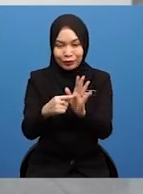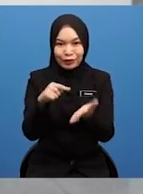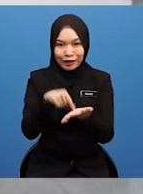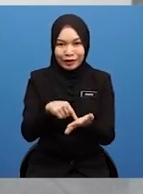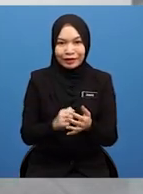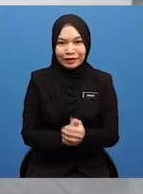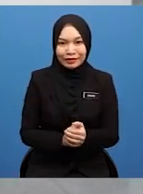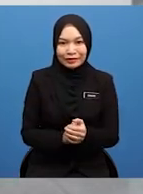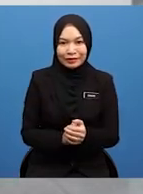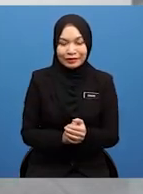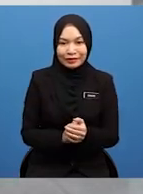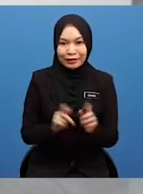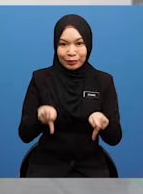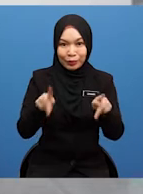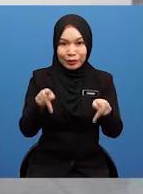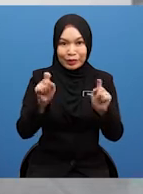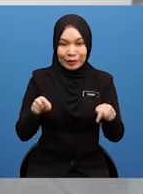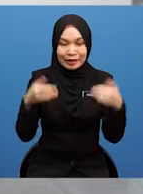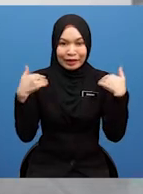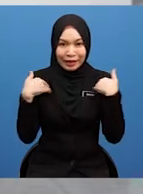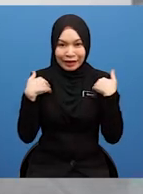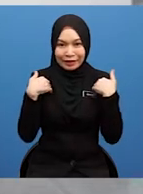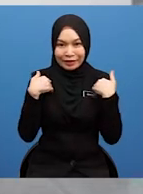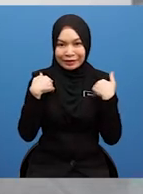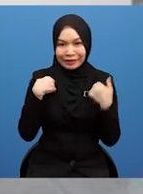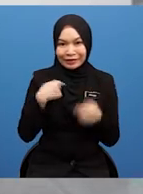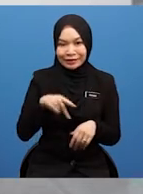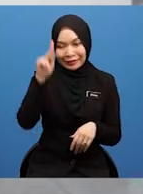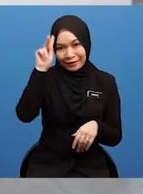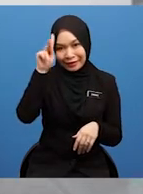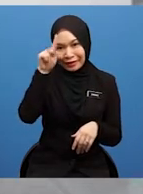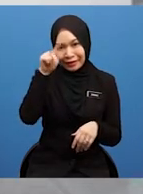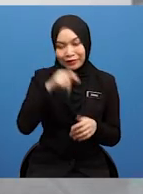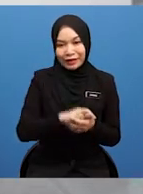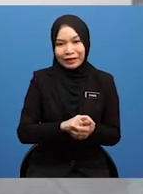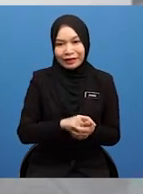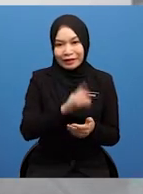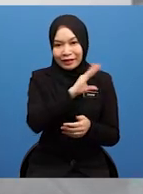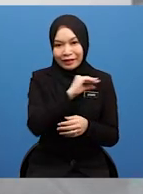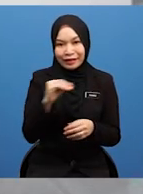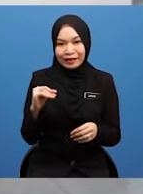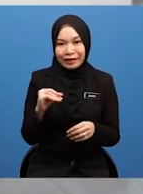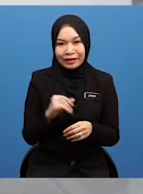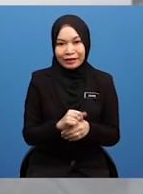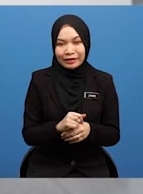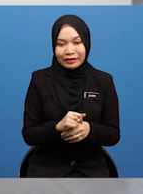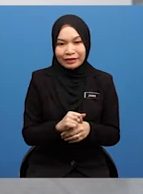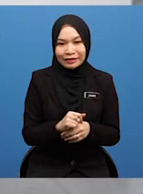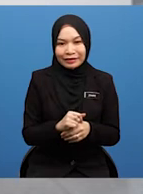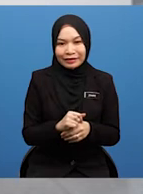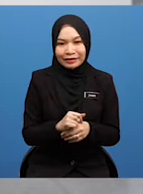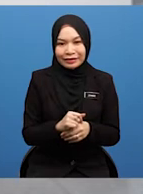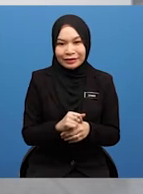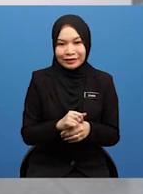penghasilannya memerlukan daya pemikiran yang kritis dan juga ini whatip sebelum terhasil karya-karya yang sangat hebat